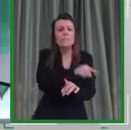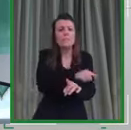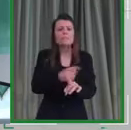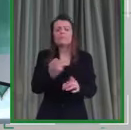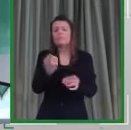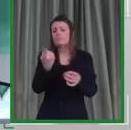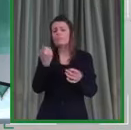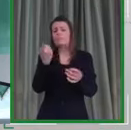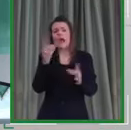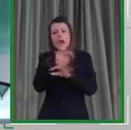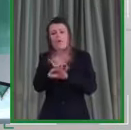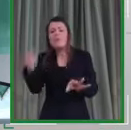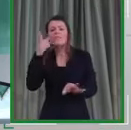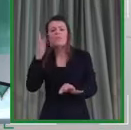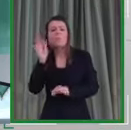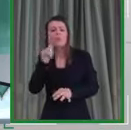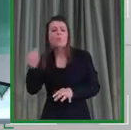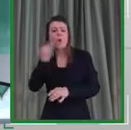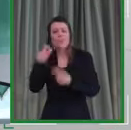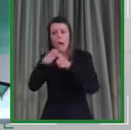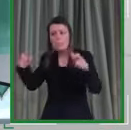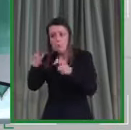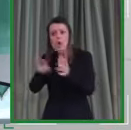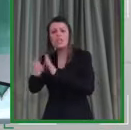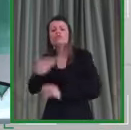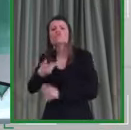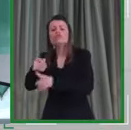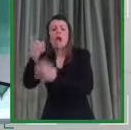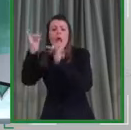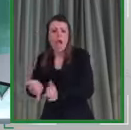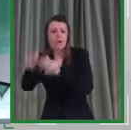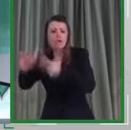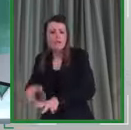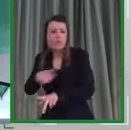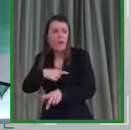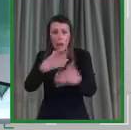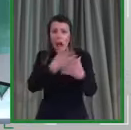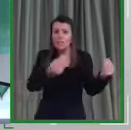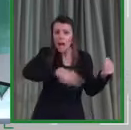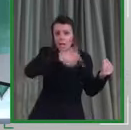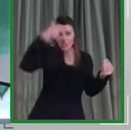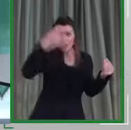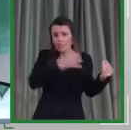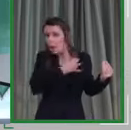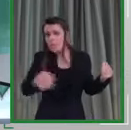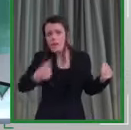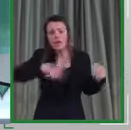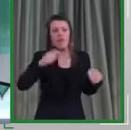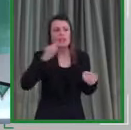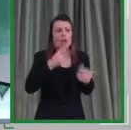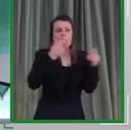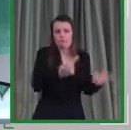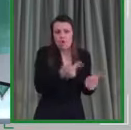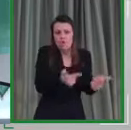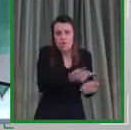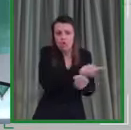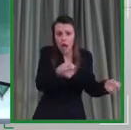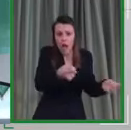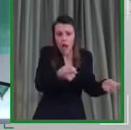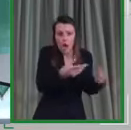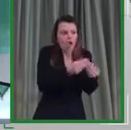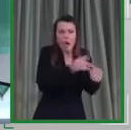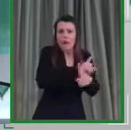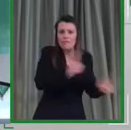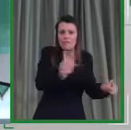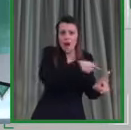dei tamponi e sappiamo benissimo che parti di questa non è stata tamponata e tutte queste persone avevano e hanno bisogno